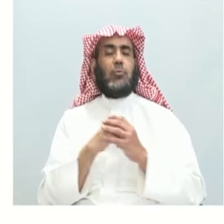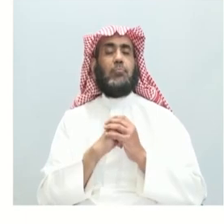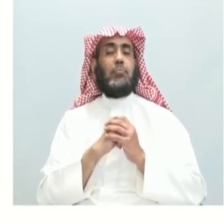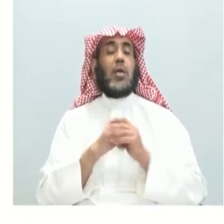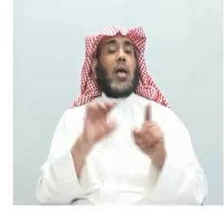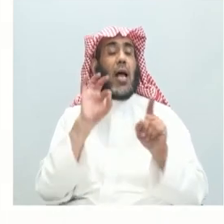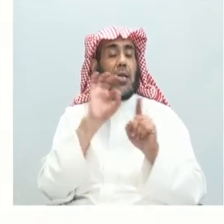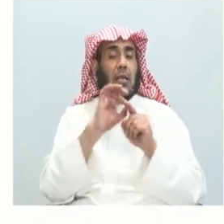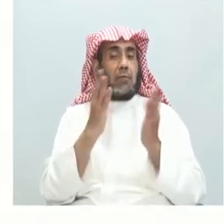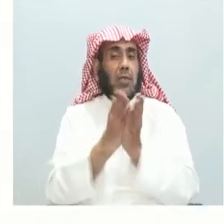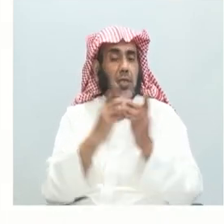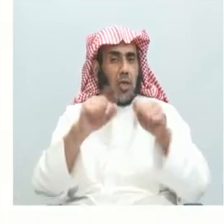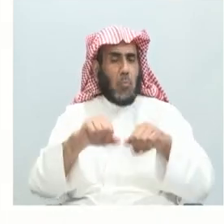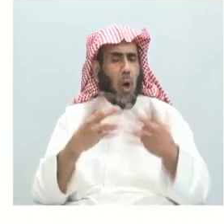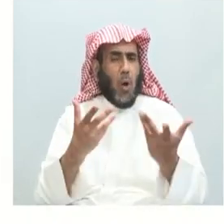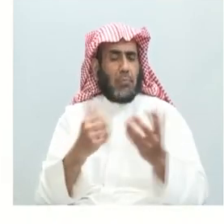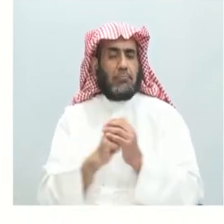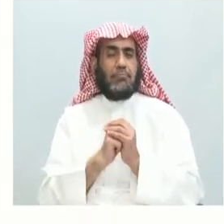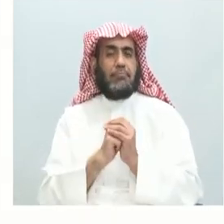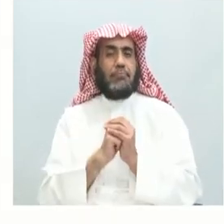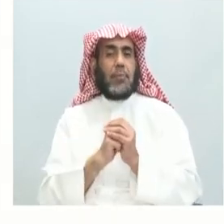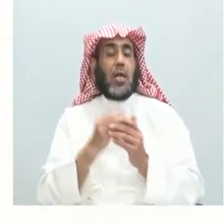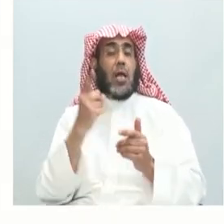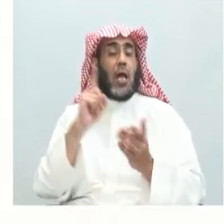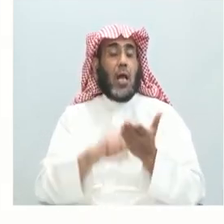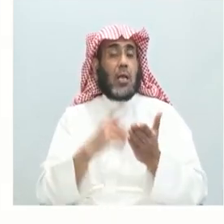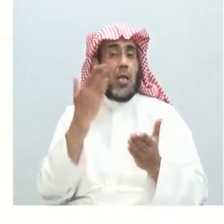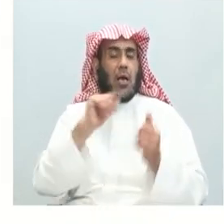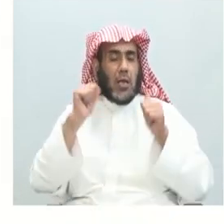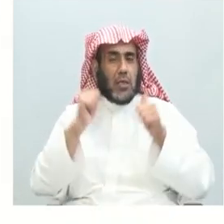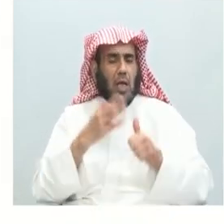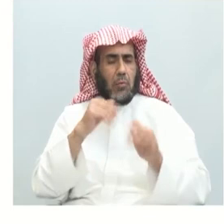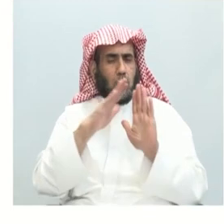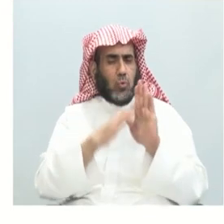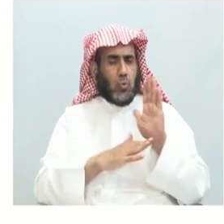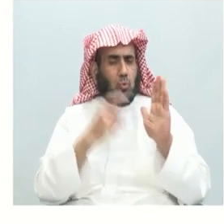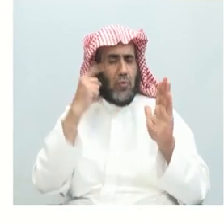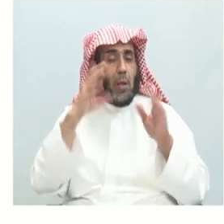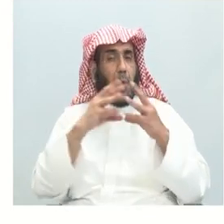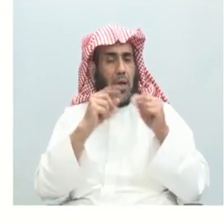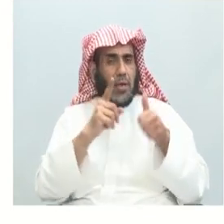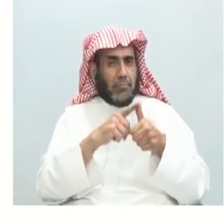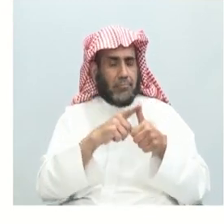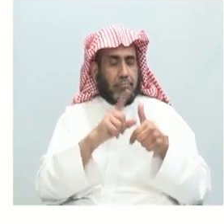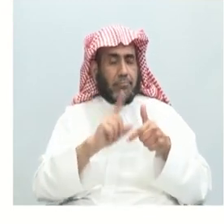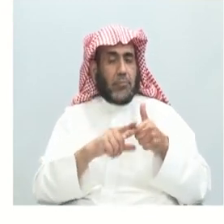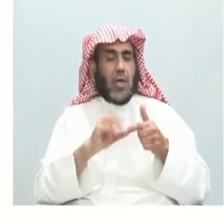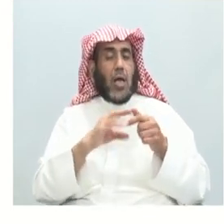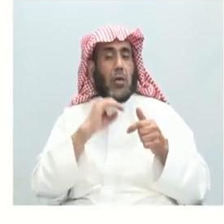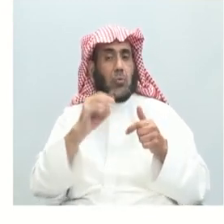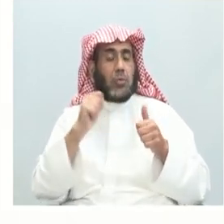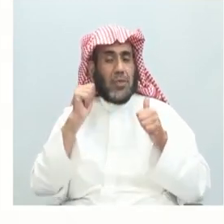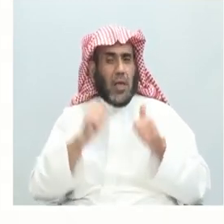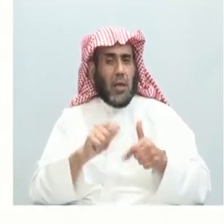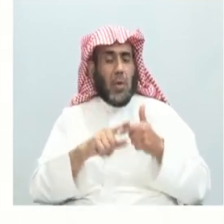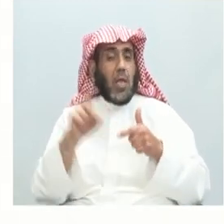اهداف درسنا اليوم ان يقرا الطالب النصوص ويتعرف على معانيها ان يجيب